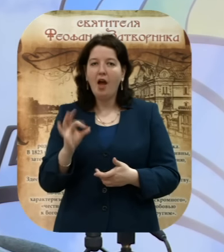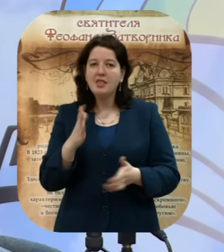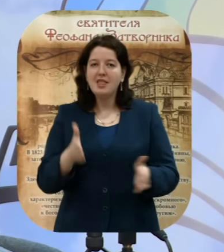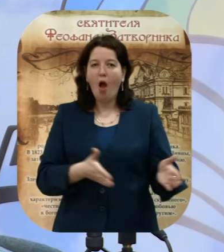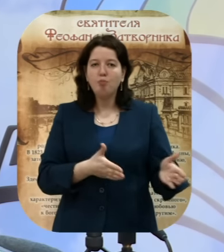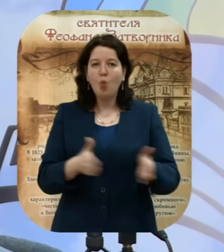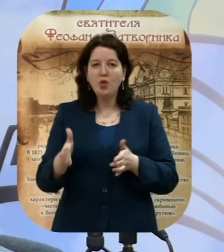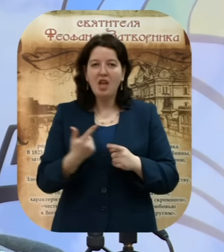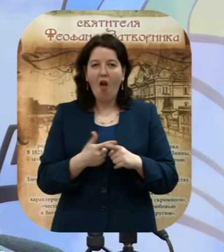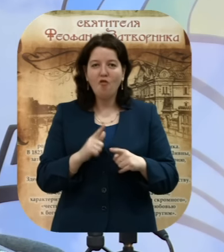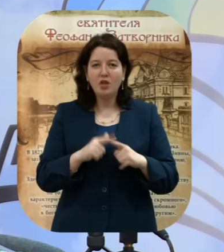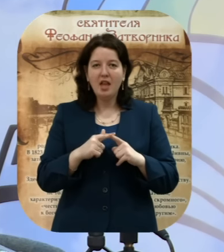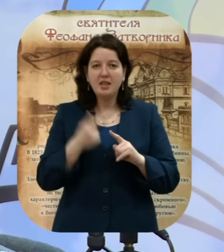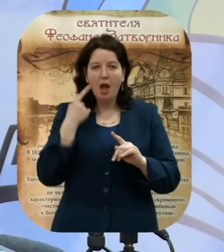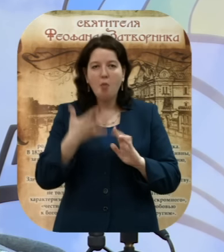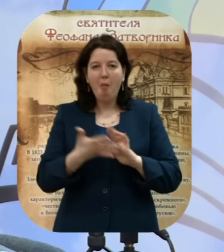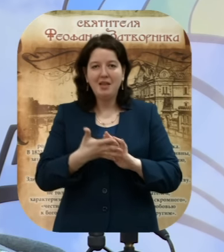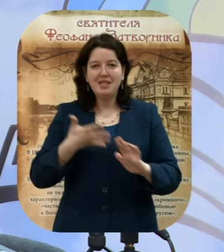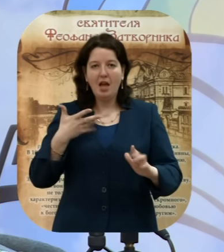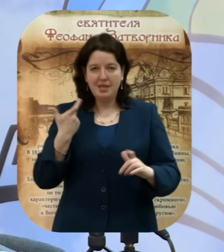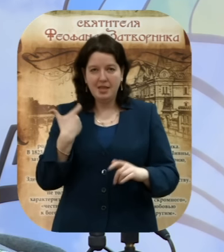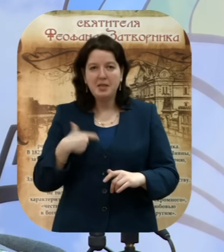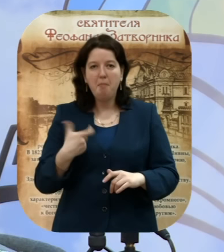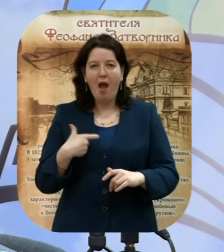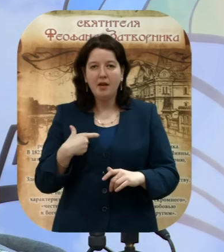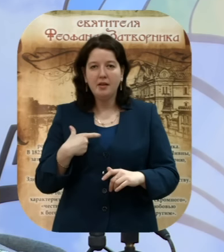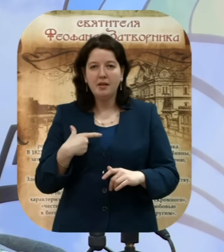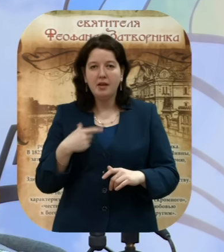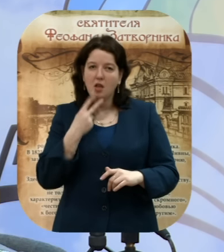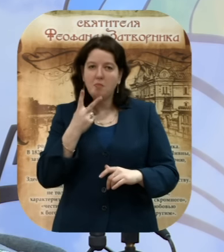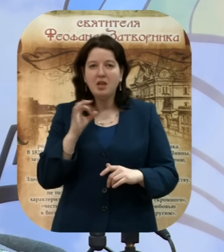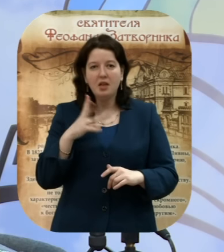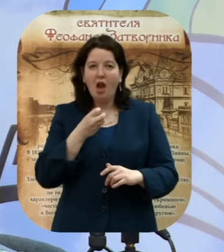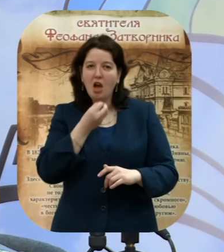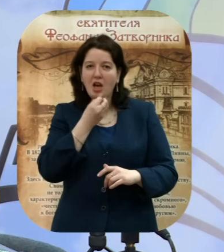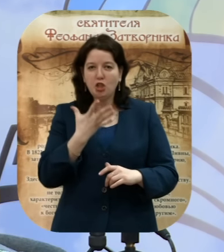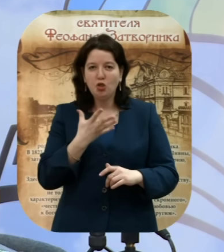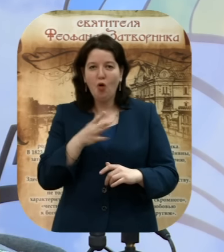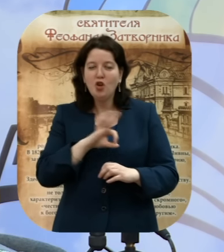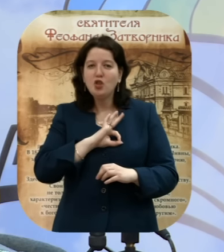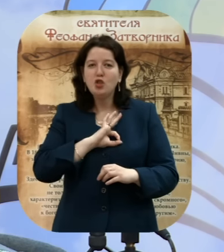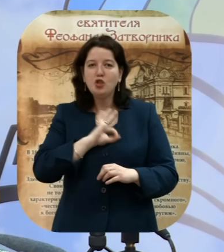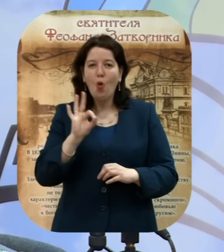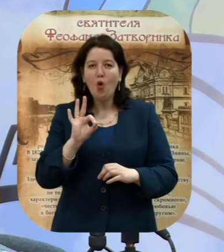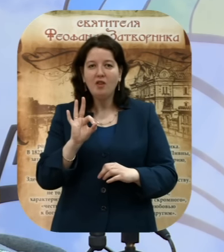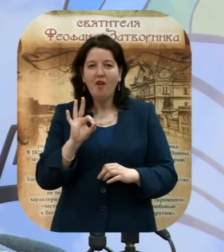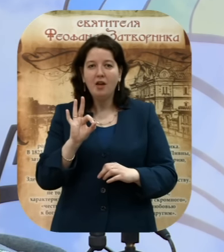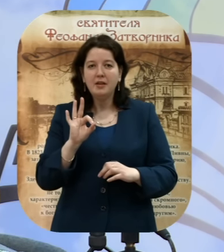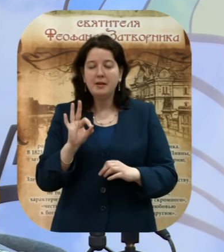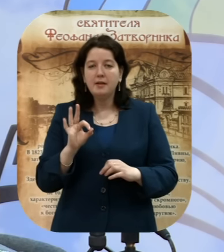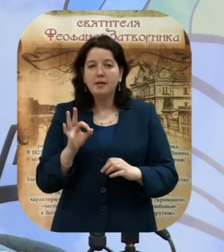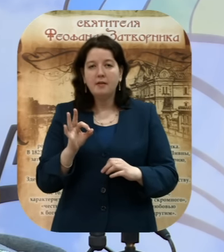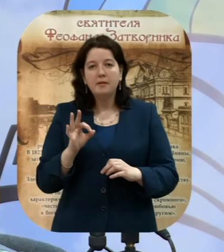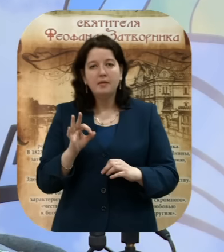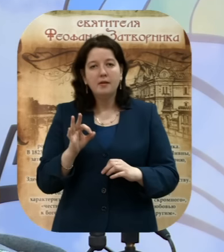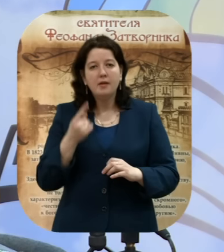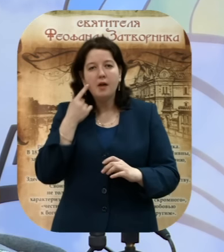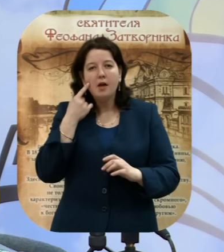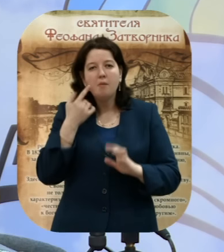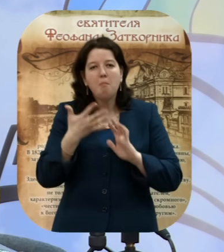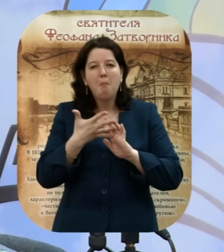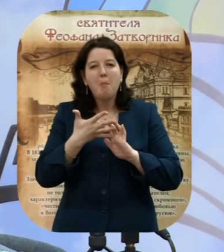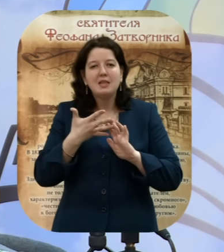этого, первое, познание себя. Смотрите, как хорошо, хороший, здорово звучит, даже по-философски звучит,